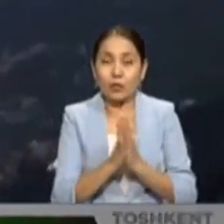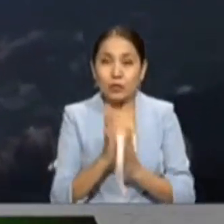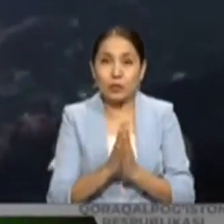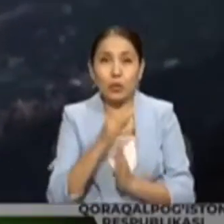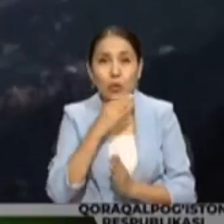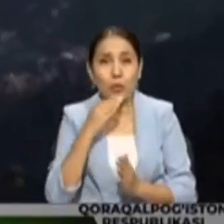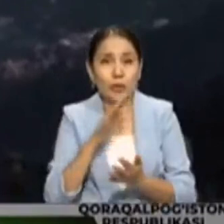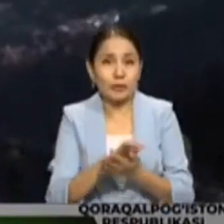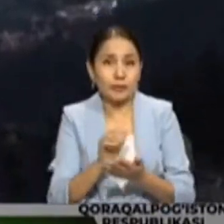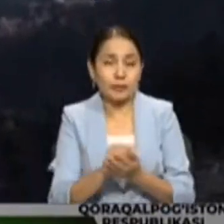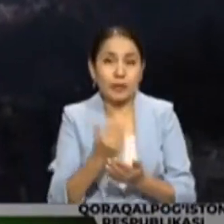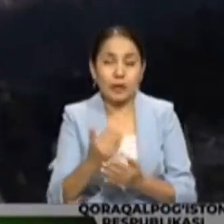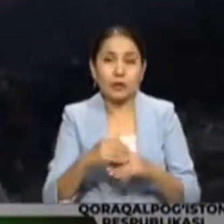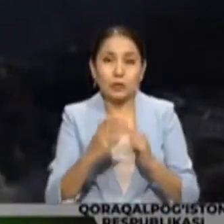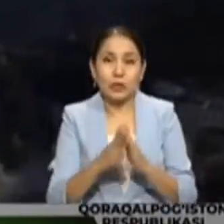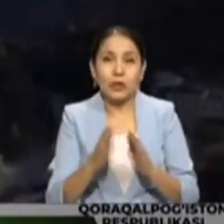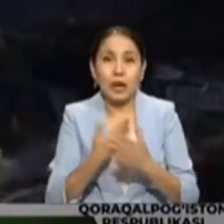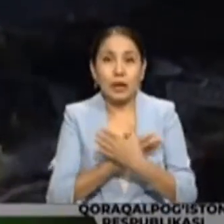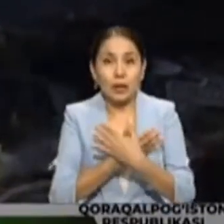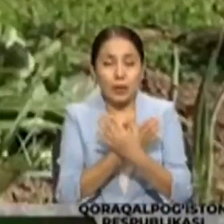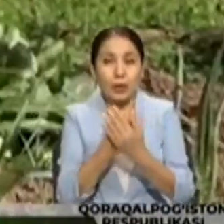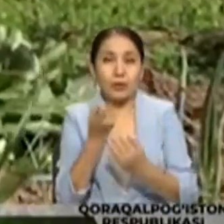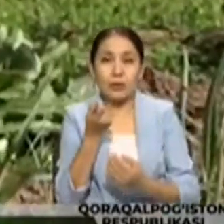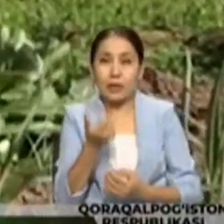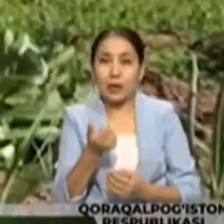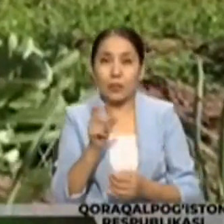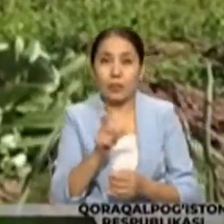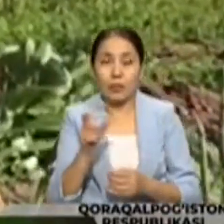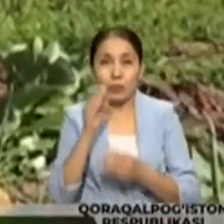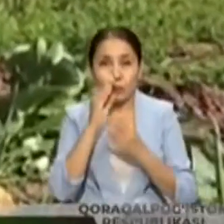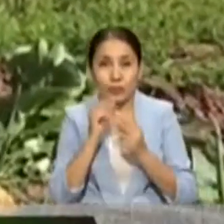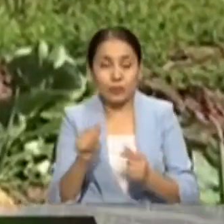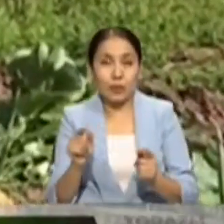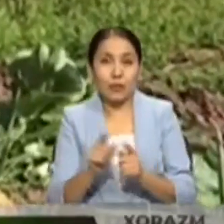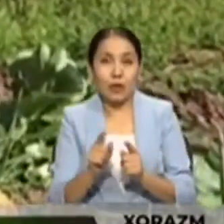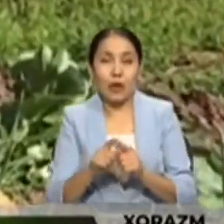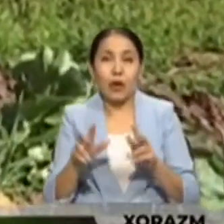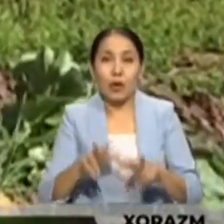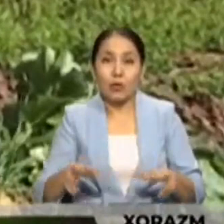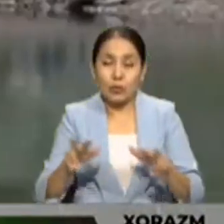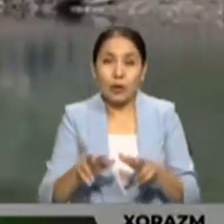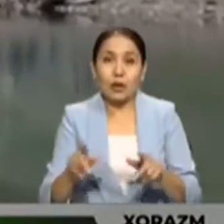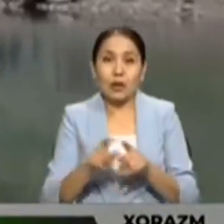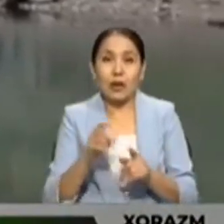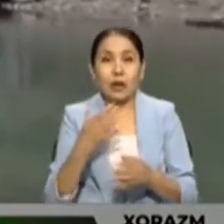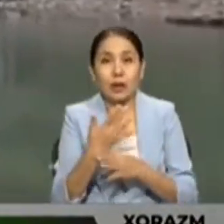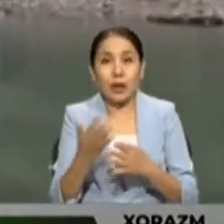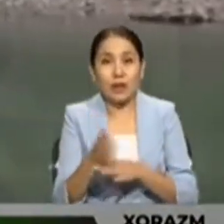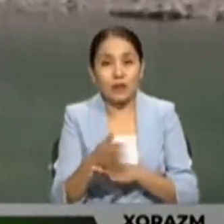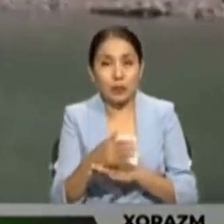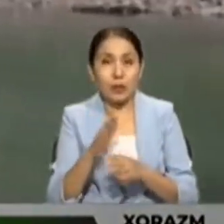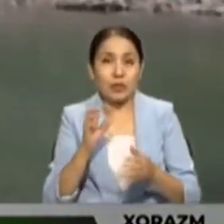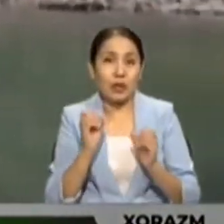yo'q bo'lib ketishi mumkin. Jumladan kapalaklarning ba'zi kamyob turlari allaqachon yo'q bo'lib ketgan. Qurbaqalar va boshqa amfibiyalar ham xavf